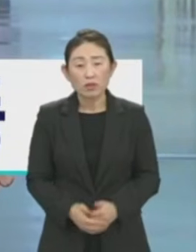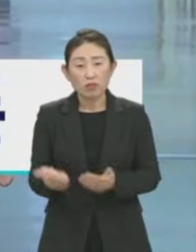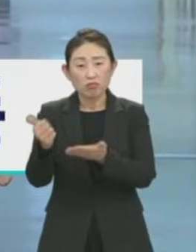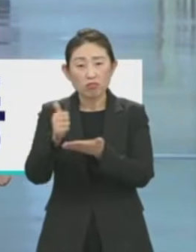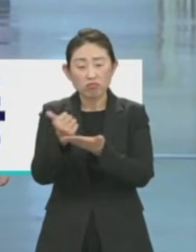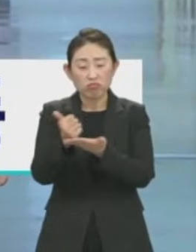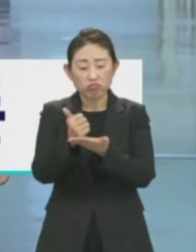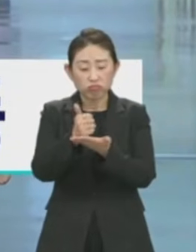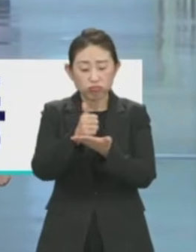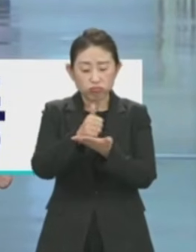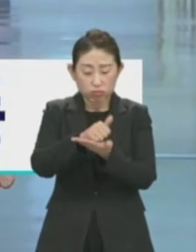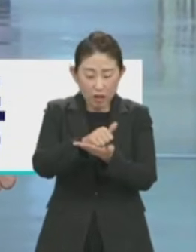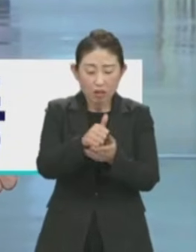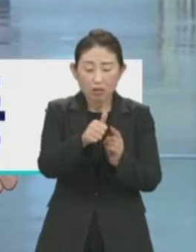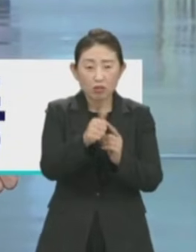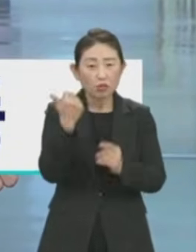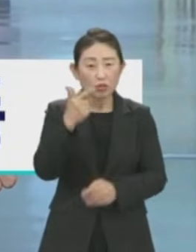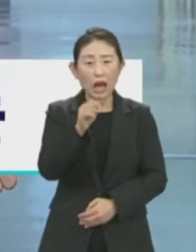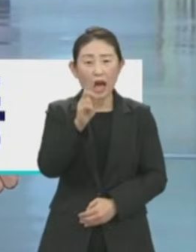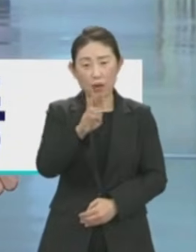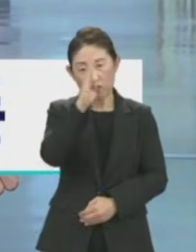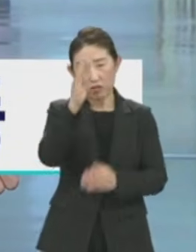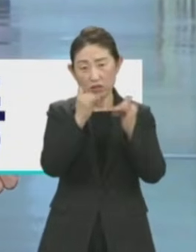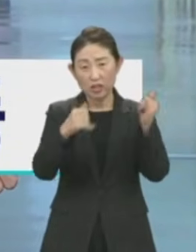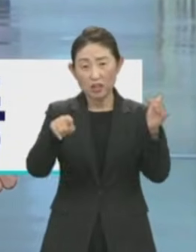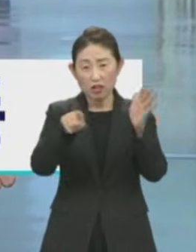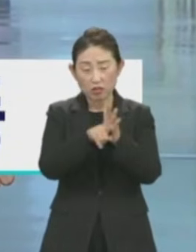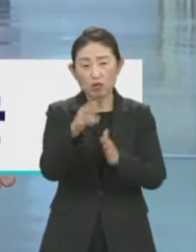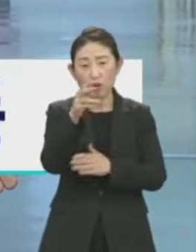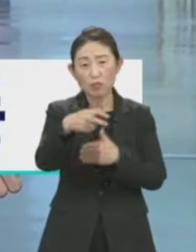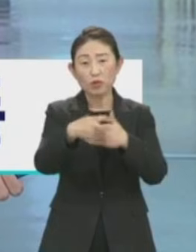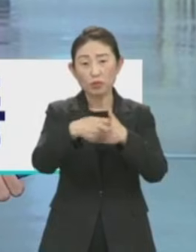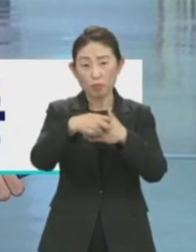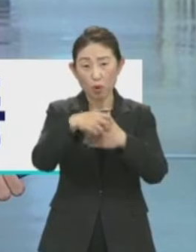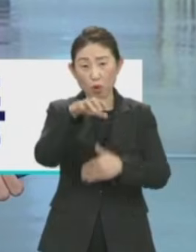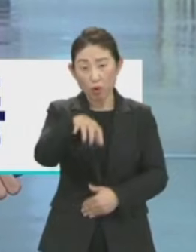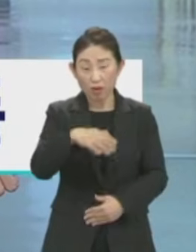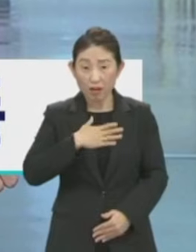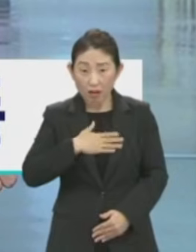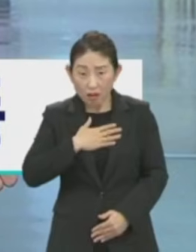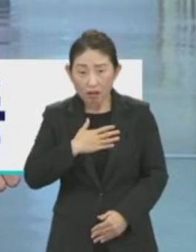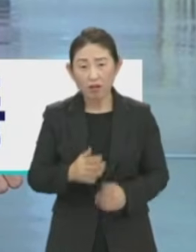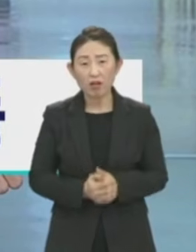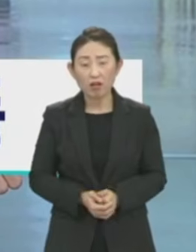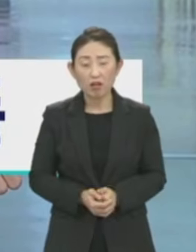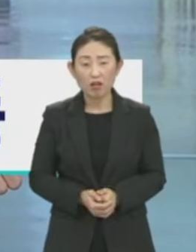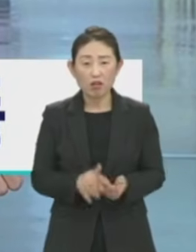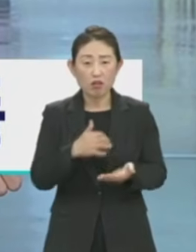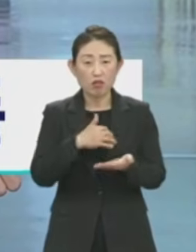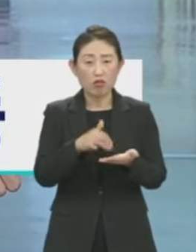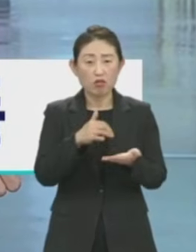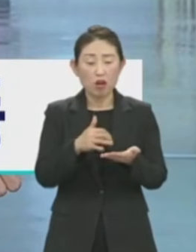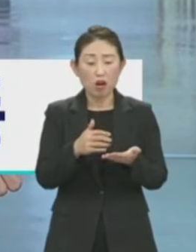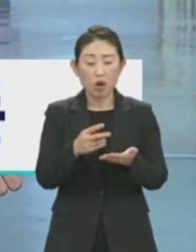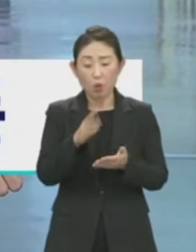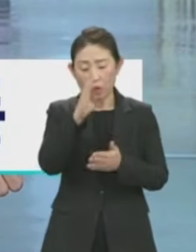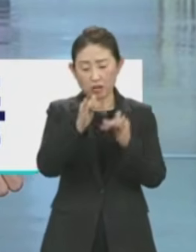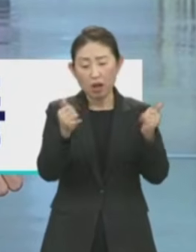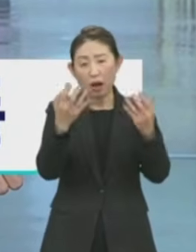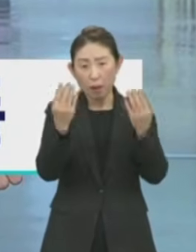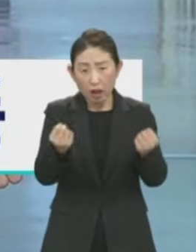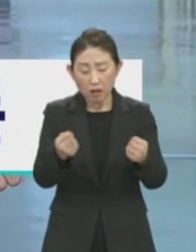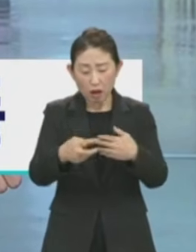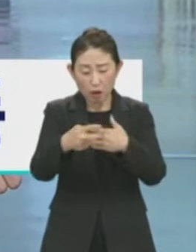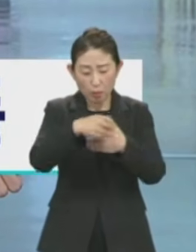죽음을 앞둔 말기 암 환자 등을 위한 호스피스 병동 들어보셨을 텐데요. 수요는 많은데 환자들을 수용할